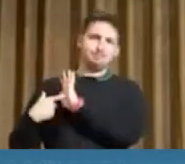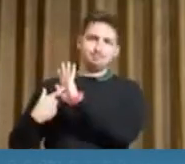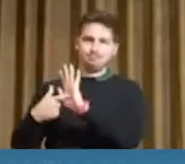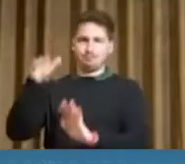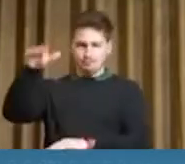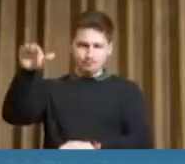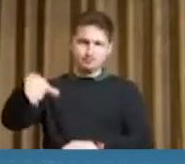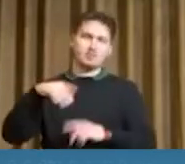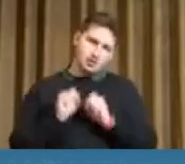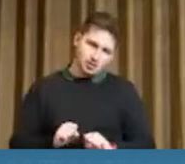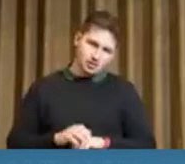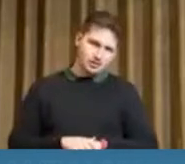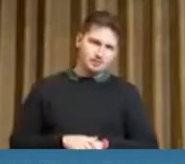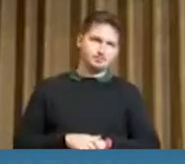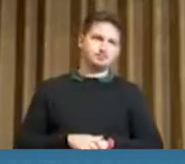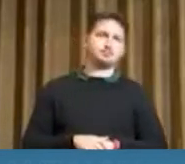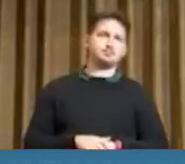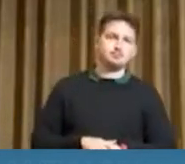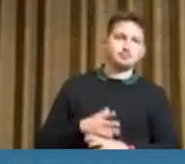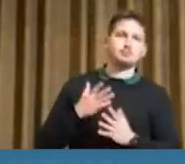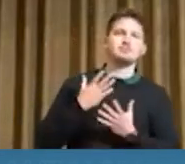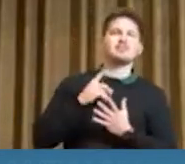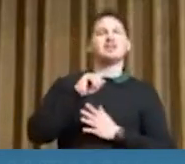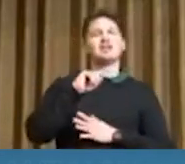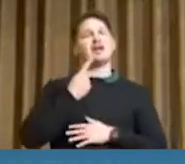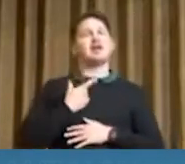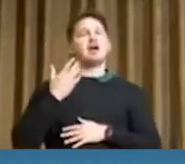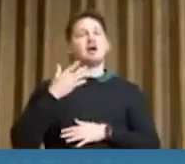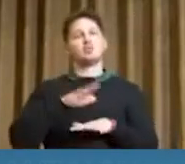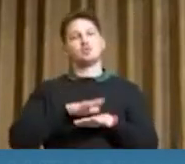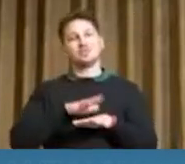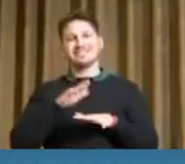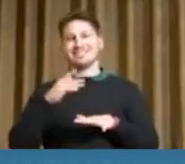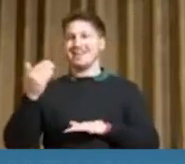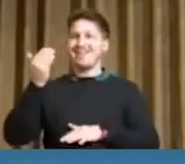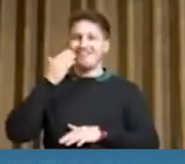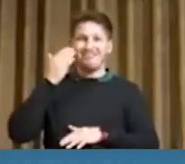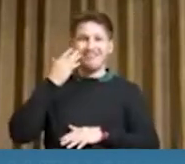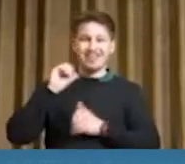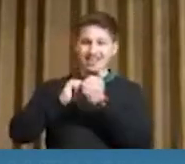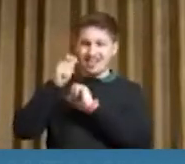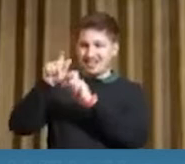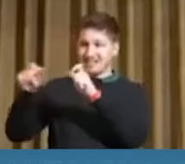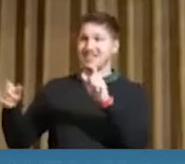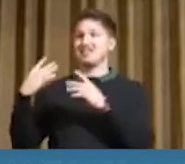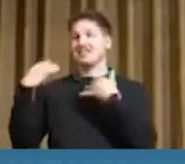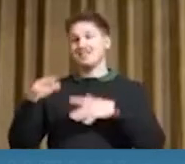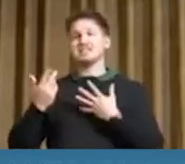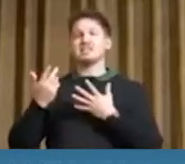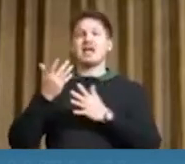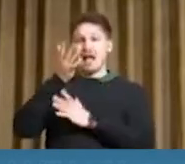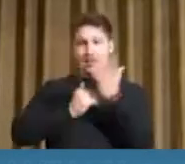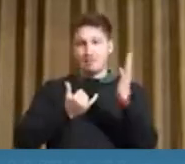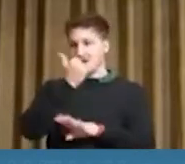auch die Möglichkeit der Generierung des Zeitpunkts, wenn der Athlet eben seinen Fragebogen dann nach einem halben oder eben nach auch 18